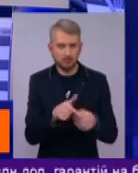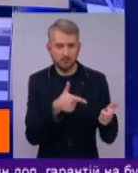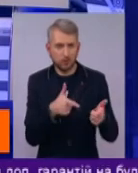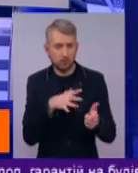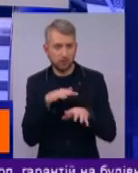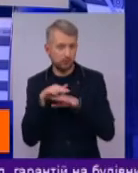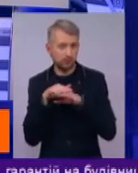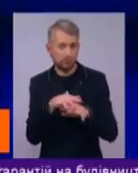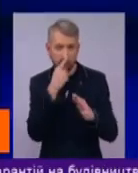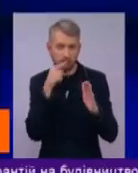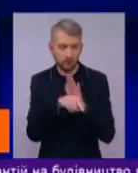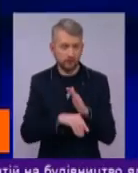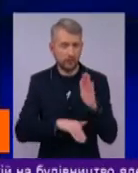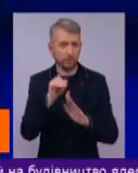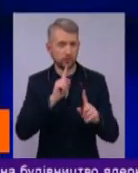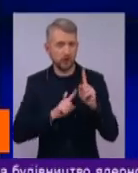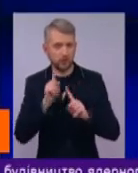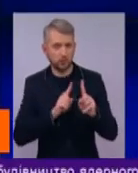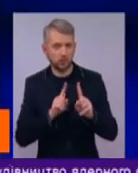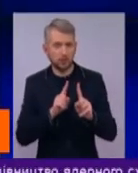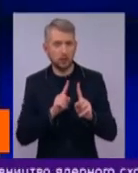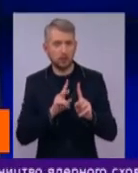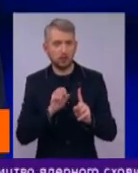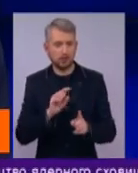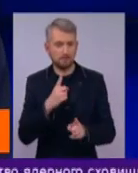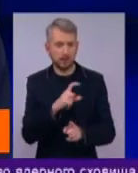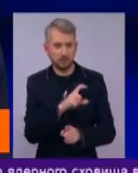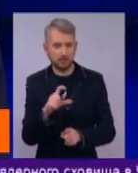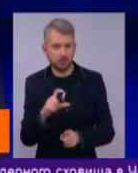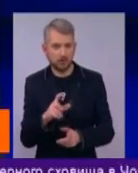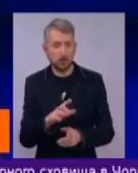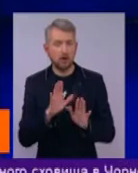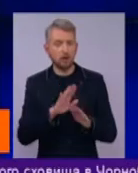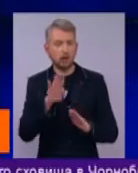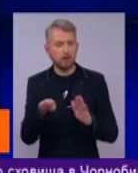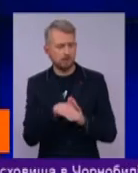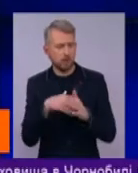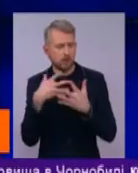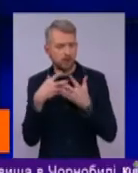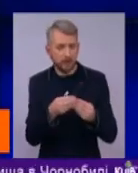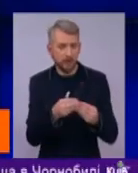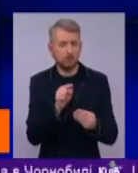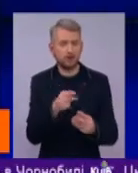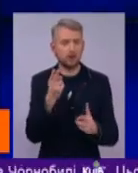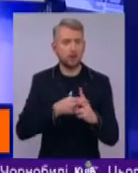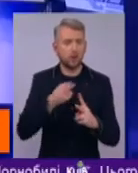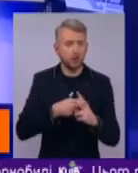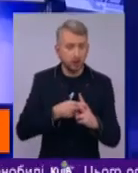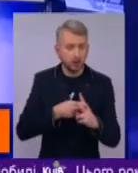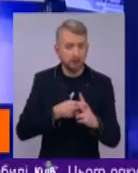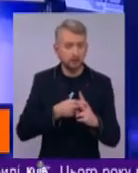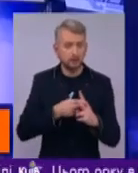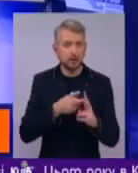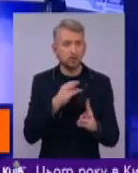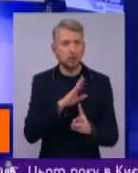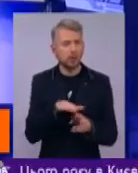входили в Верховную Раду, так сказать, на первые этажи. Вот. И только под давлением эти льготы, но